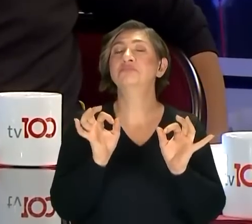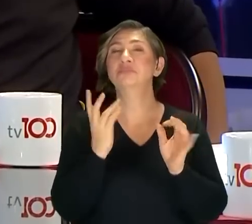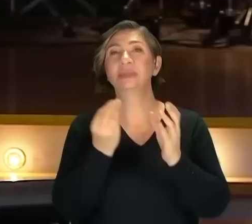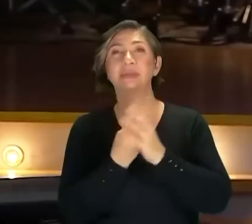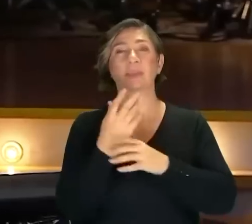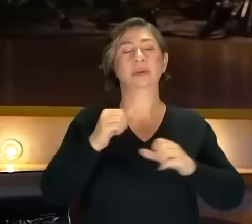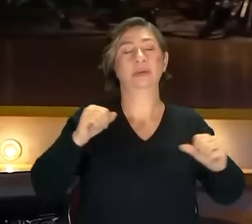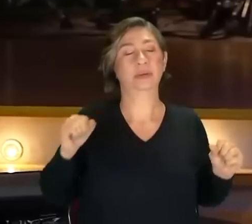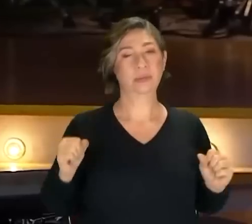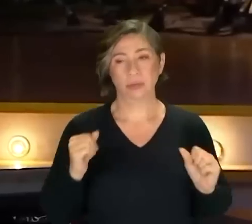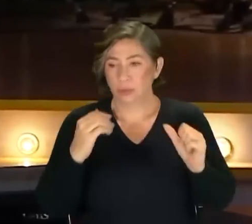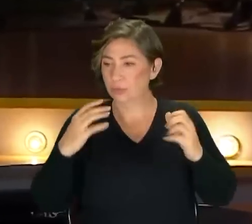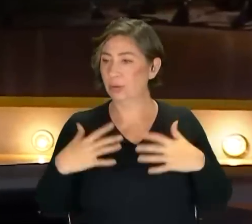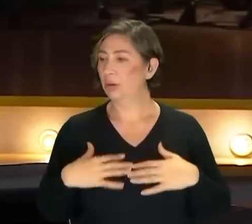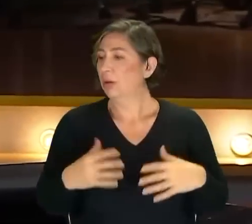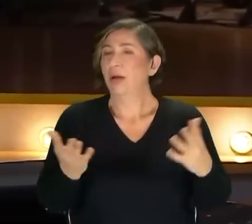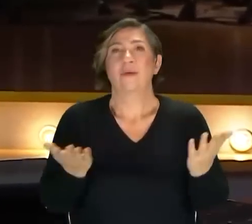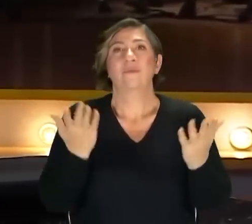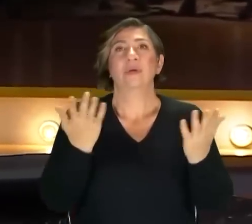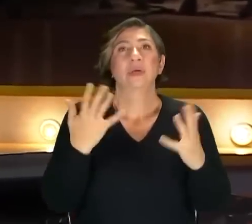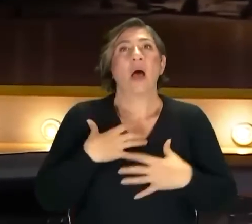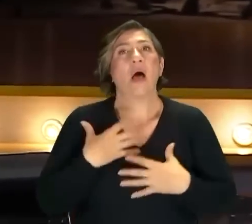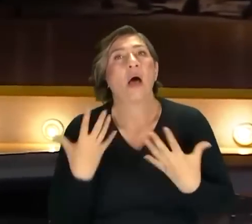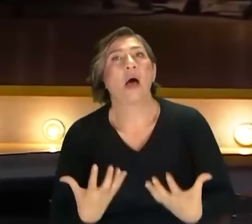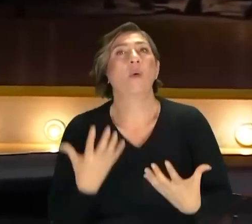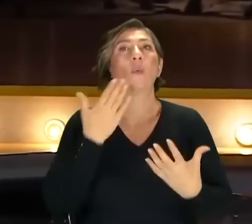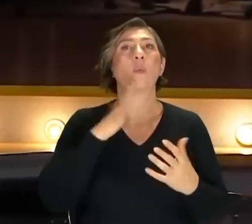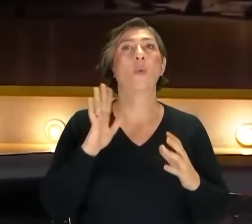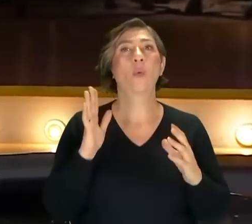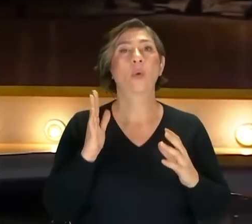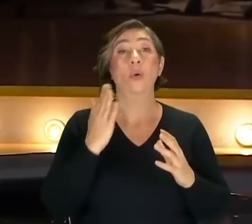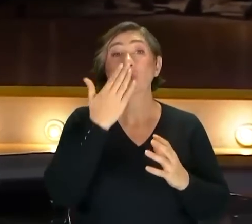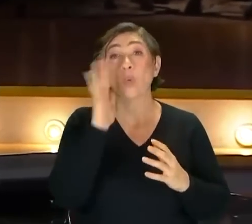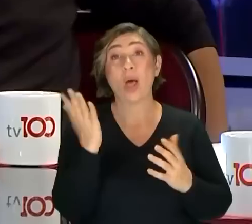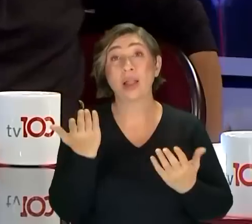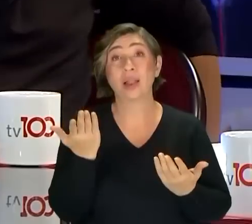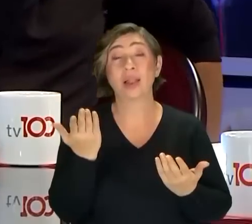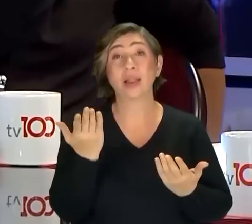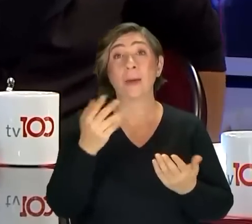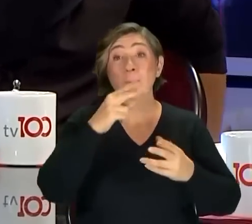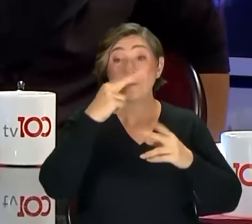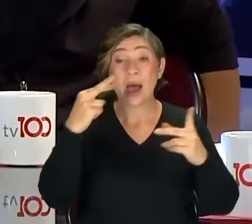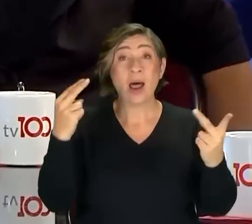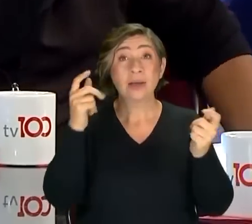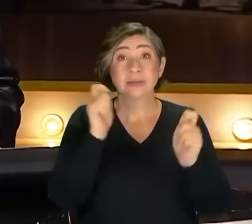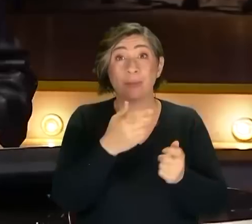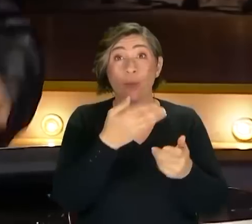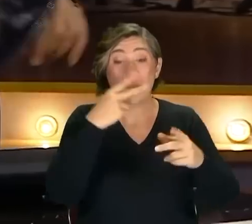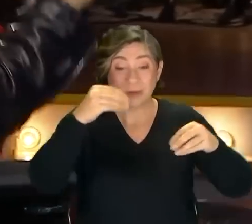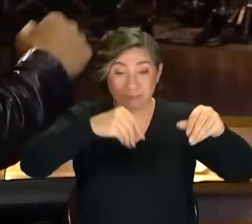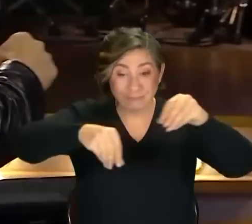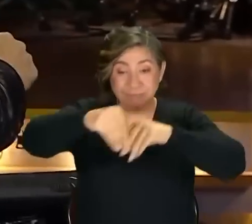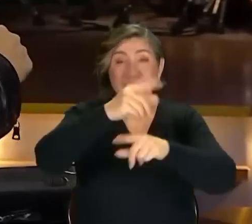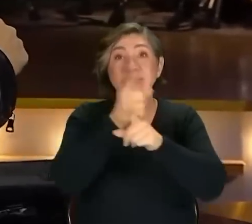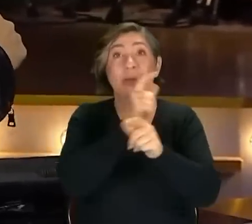kalktım sabahleyin. Aa, tüy gibi hafif. Aa. Organik çünkü yani her şey değil mi? Baharat yapıyor. Değil